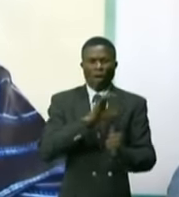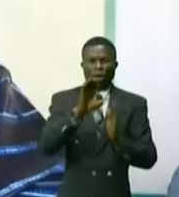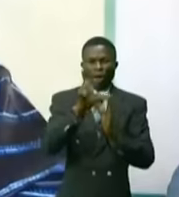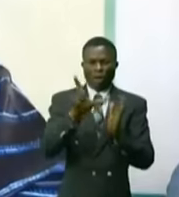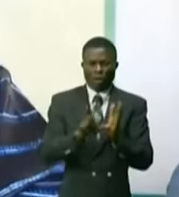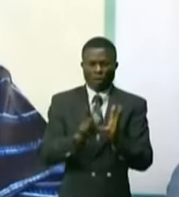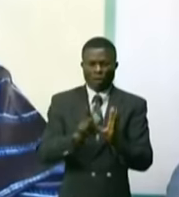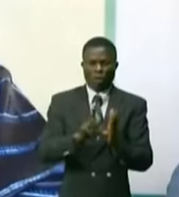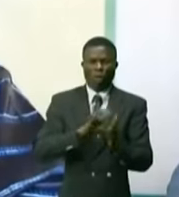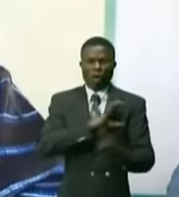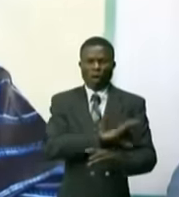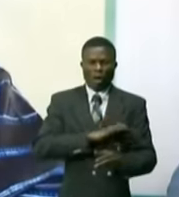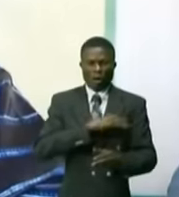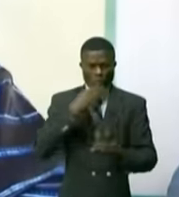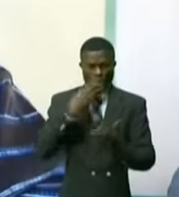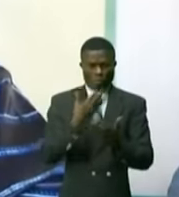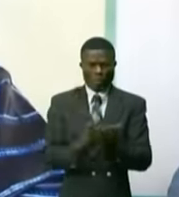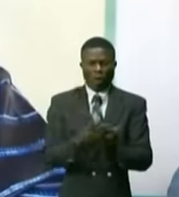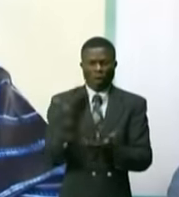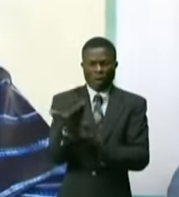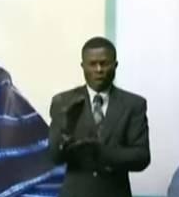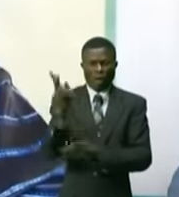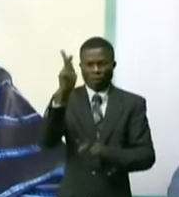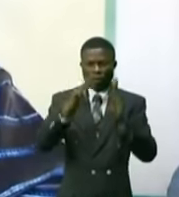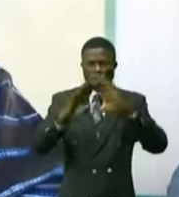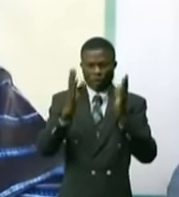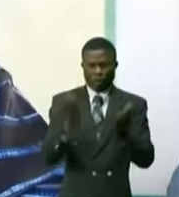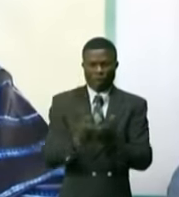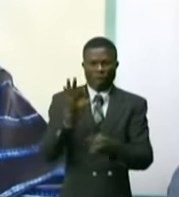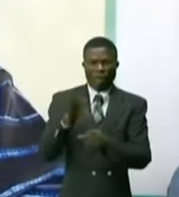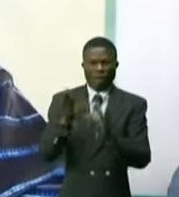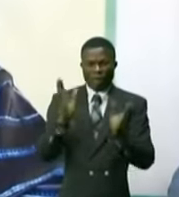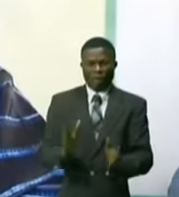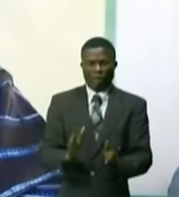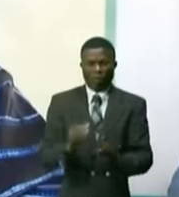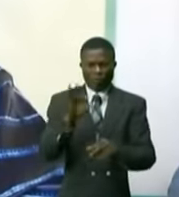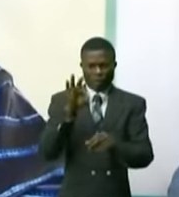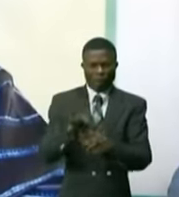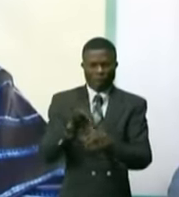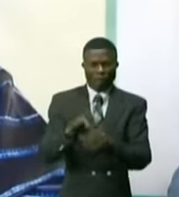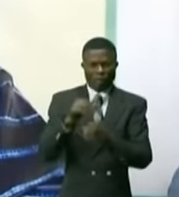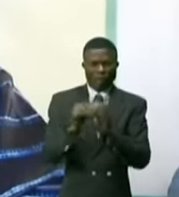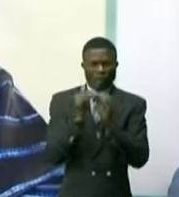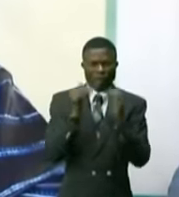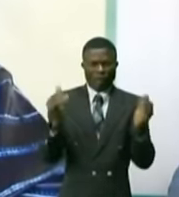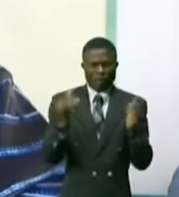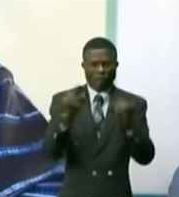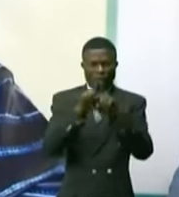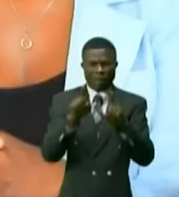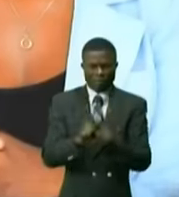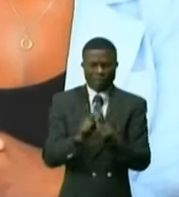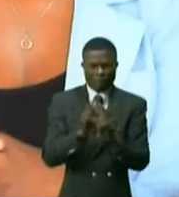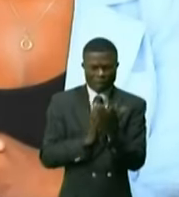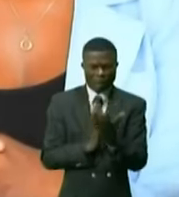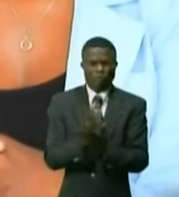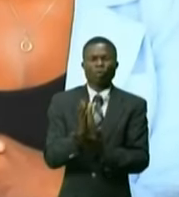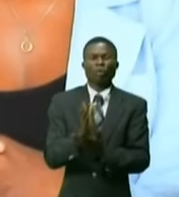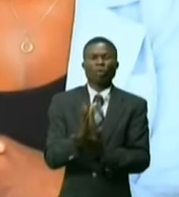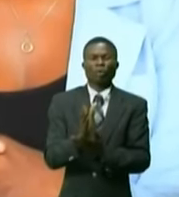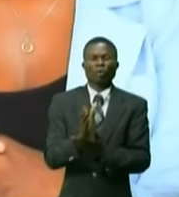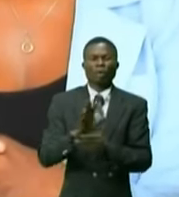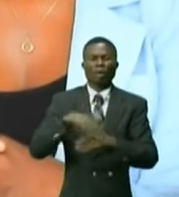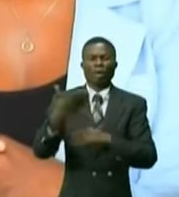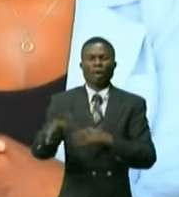en menant les militants et les électeurs à voter dans le calme et dans la sérénité. Après